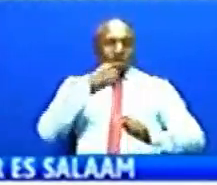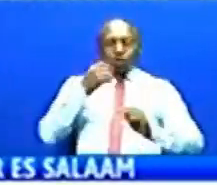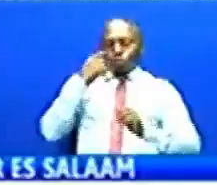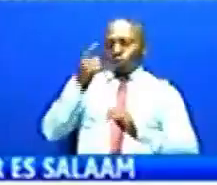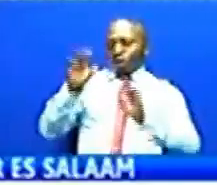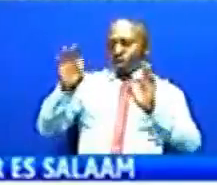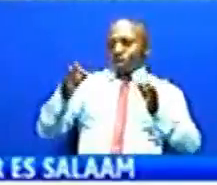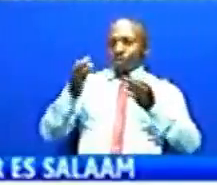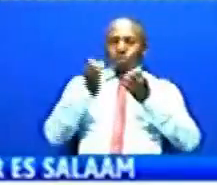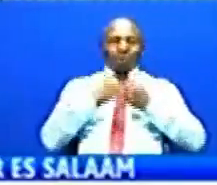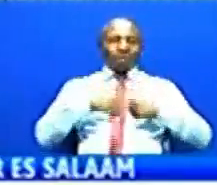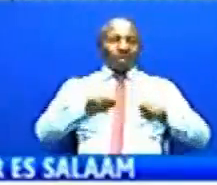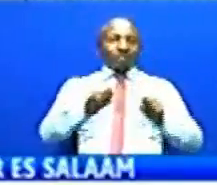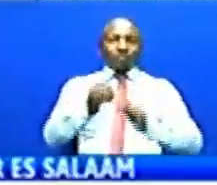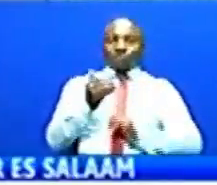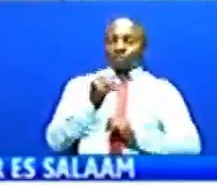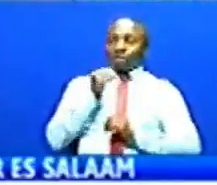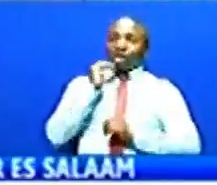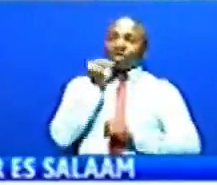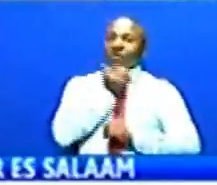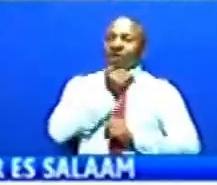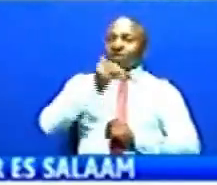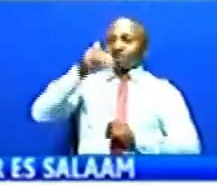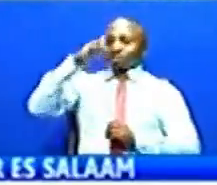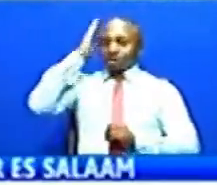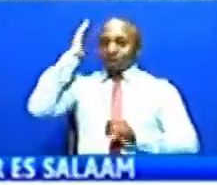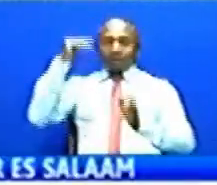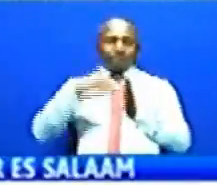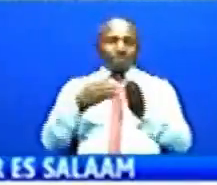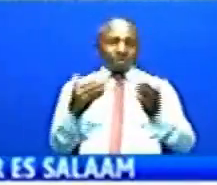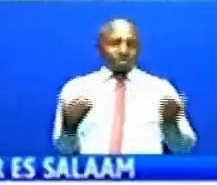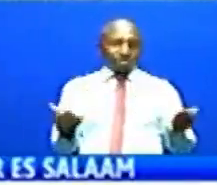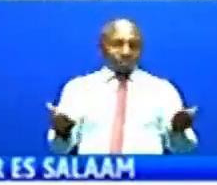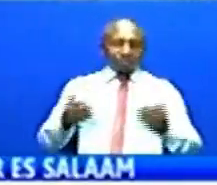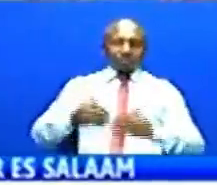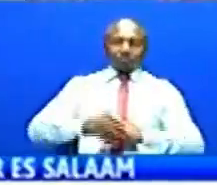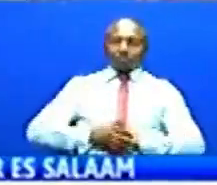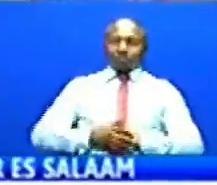jinsi wanavyotekeleza adhari zilizotolewa na serikali hadi sasa.